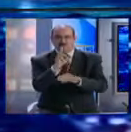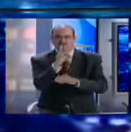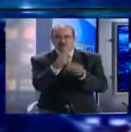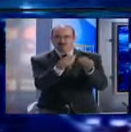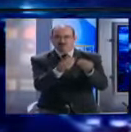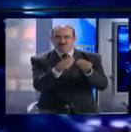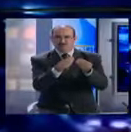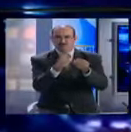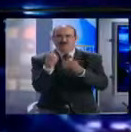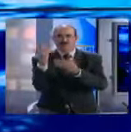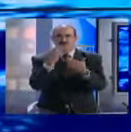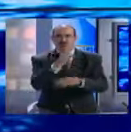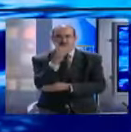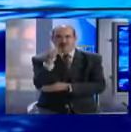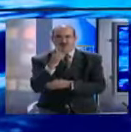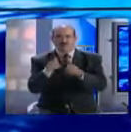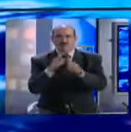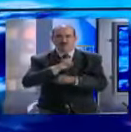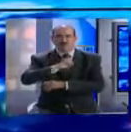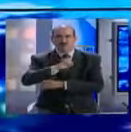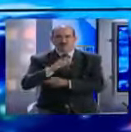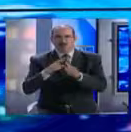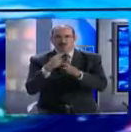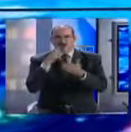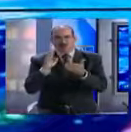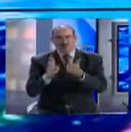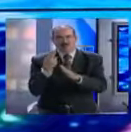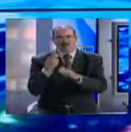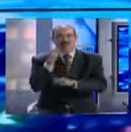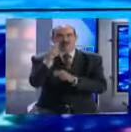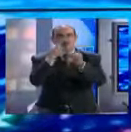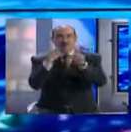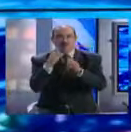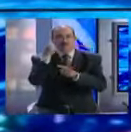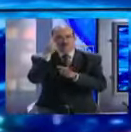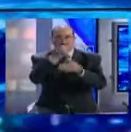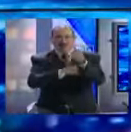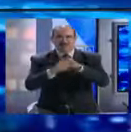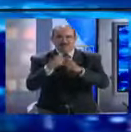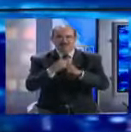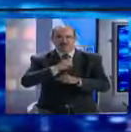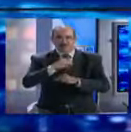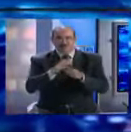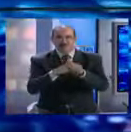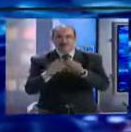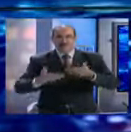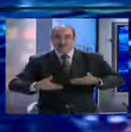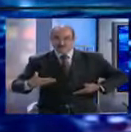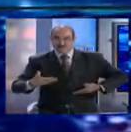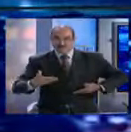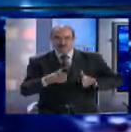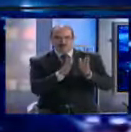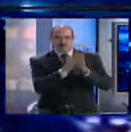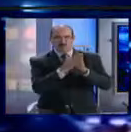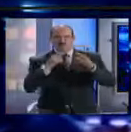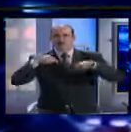جمركة خطوط ومعدات الإنتاج التي تم تجديدها في إطار نشاطات إنتاج السلع والخدمات، طلب السيد